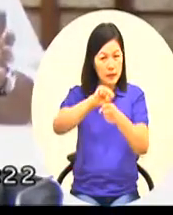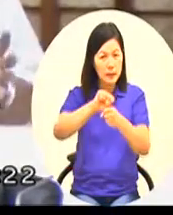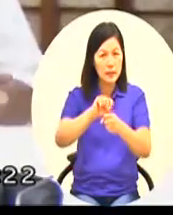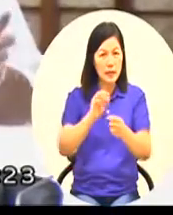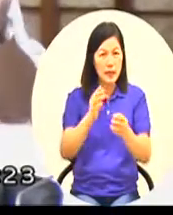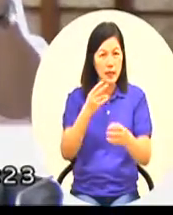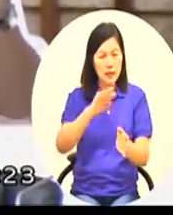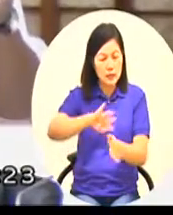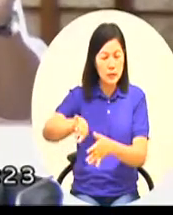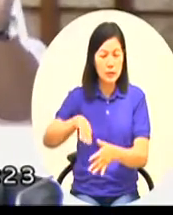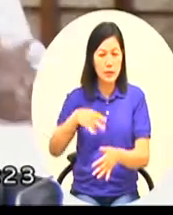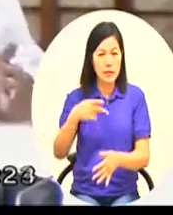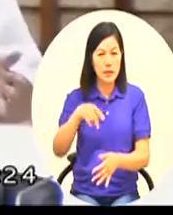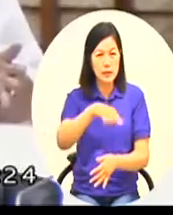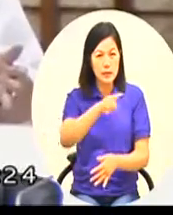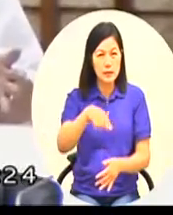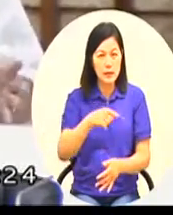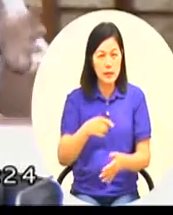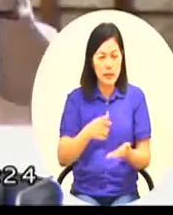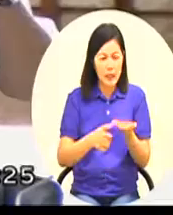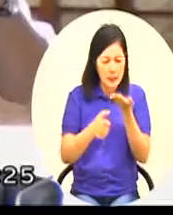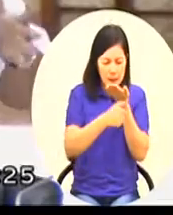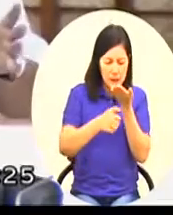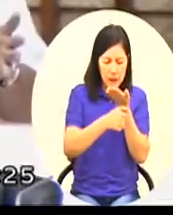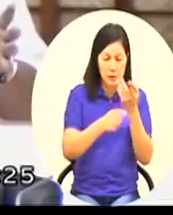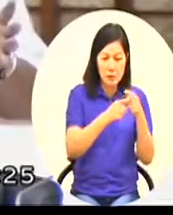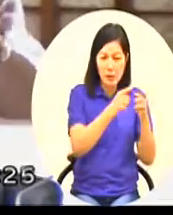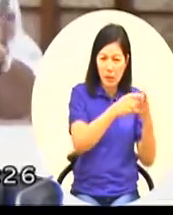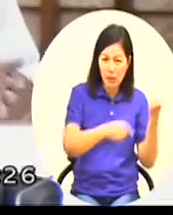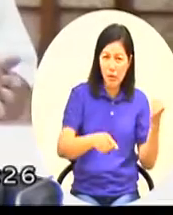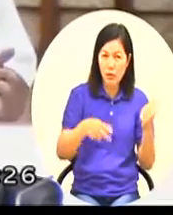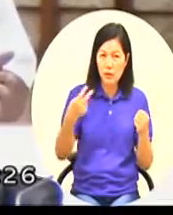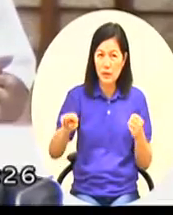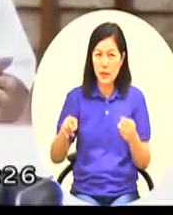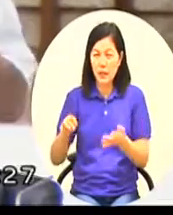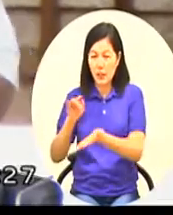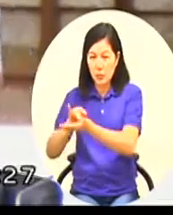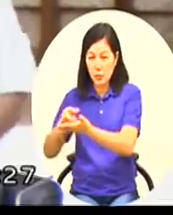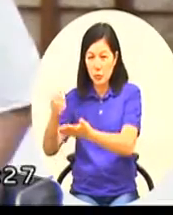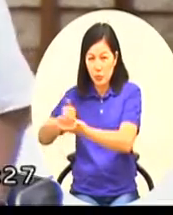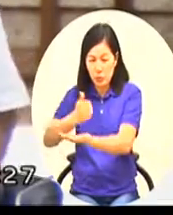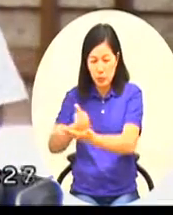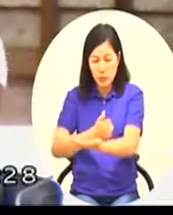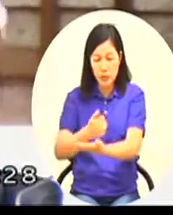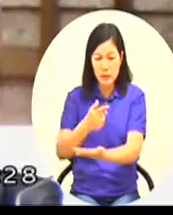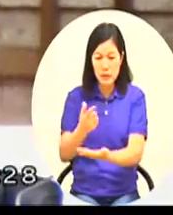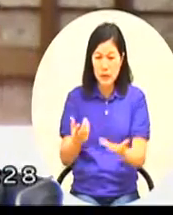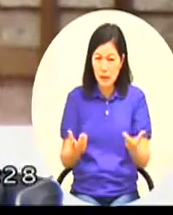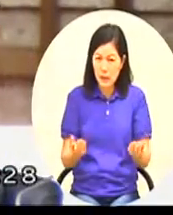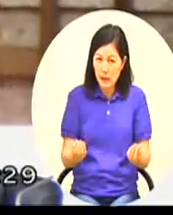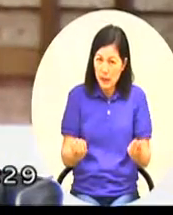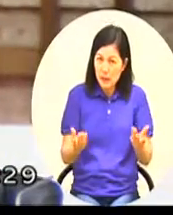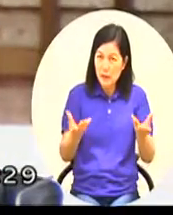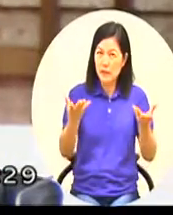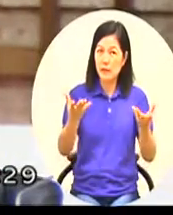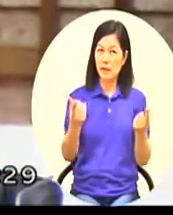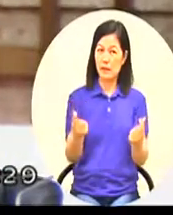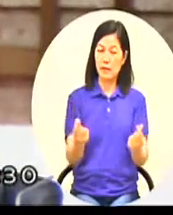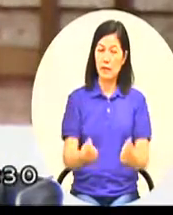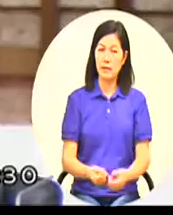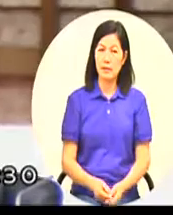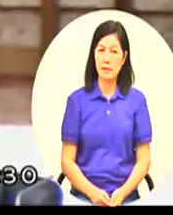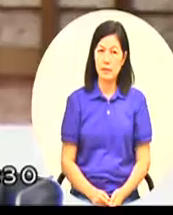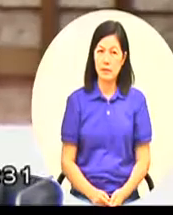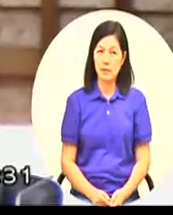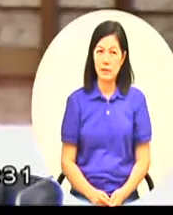是不是这些吸毒的人口跟进来的这个毒品相对的也是增加的，并